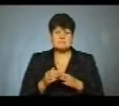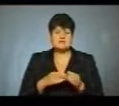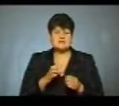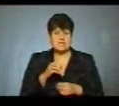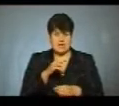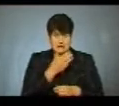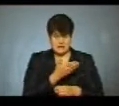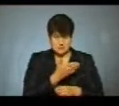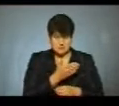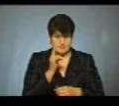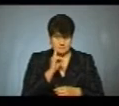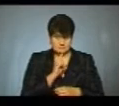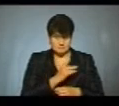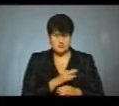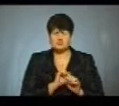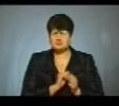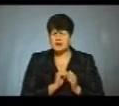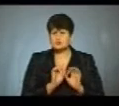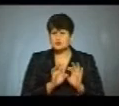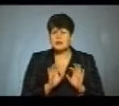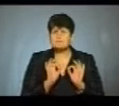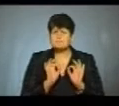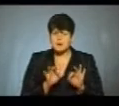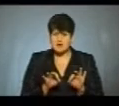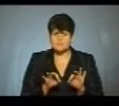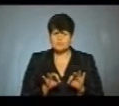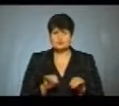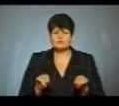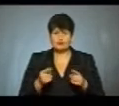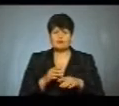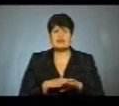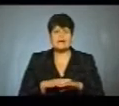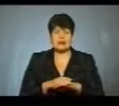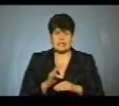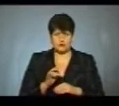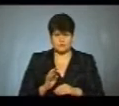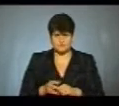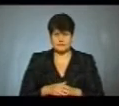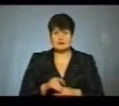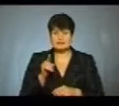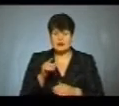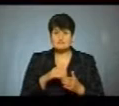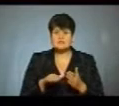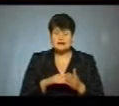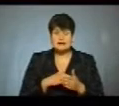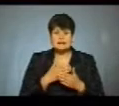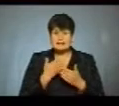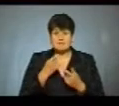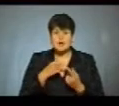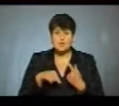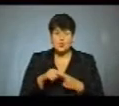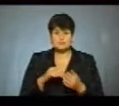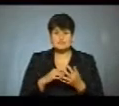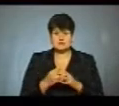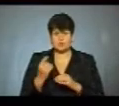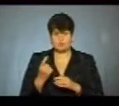якого дуже часто розказують нам, як правильно створювати ринок. Там взагалі немає обігу